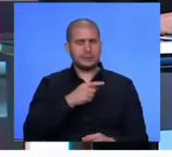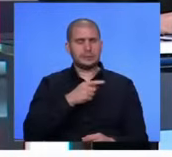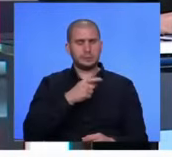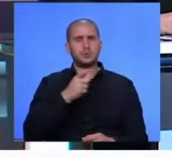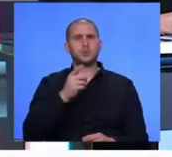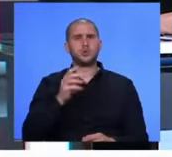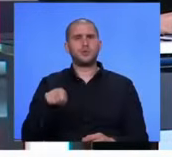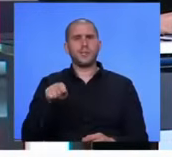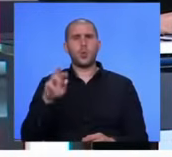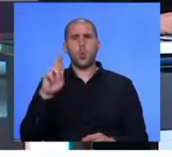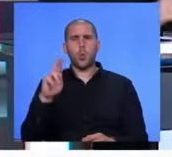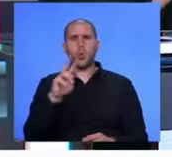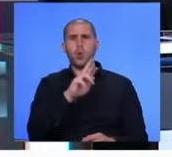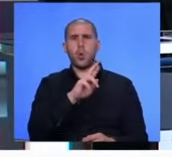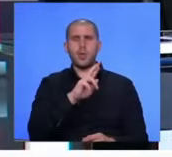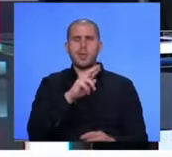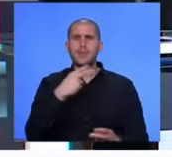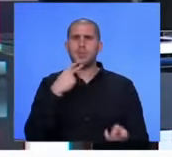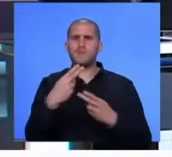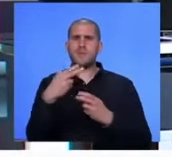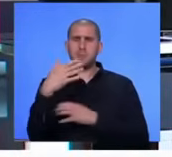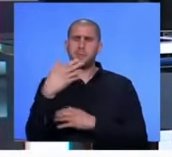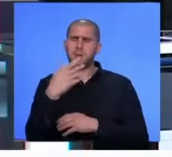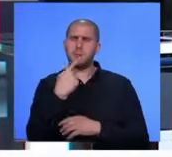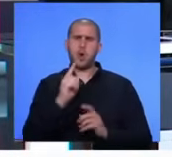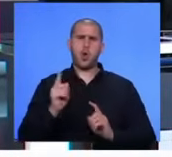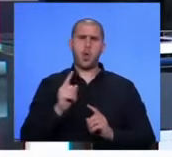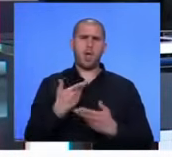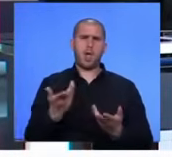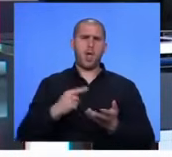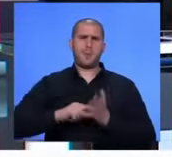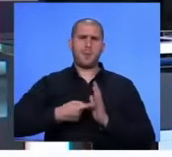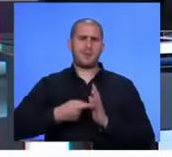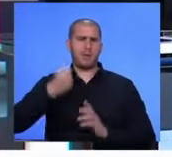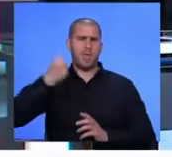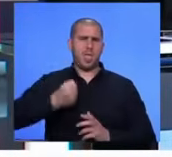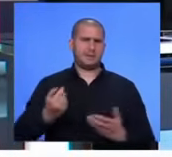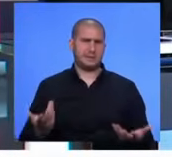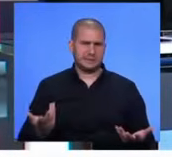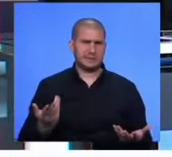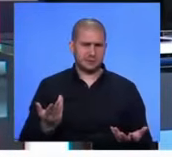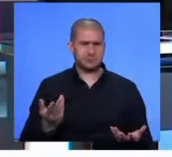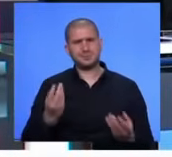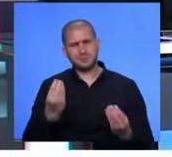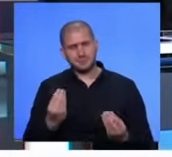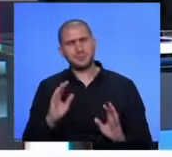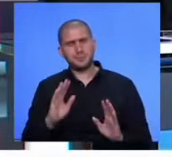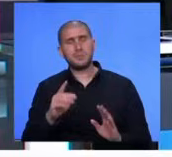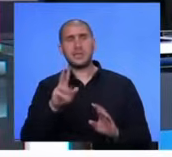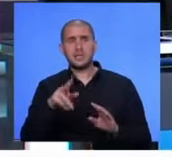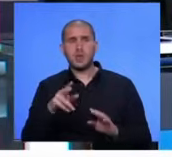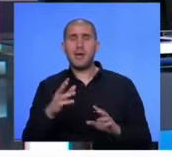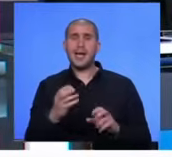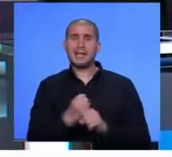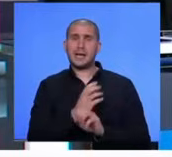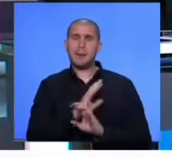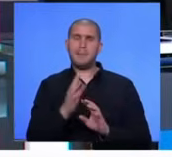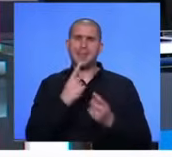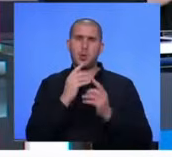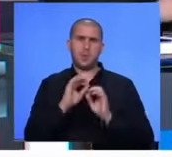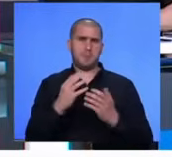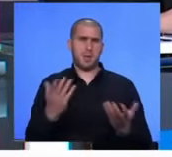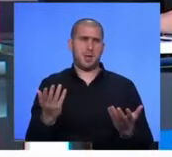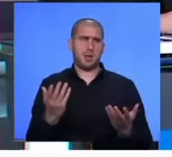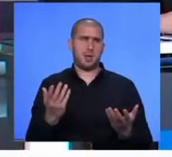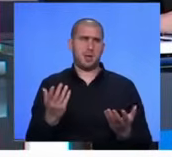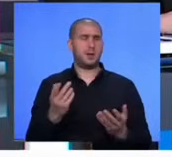והשופטת רות רונן העבירה מיד את תגובת המדינה, והמדינה אמרה, לא, לא, לא, לא, אין בכוונתנו להפציץ. אז בואו. הנה, פה יש הישג בלי שהיה דיון. לגמרי,